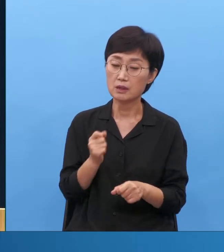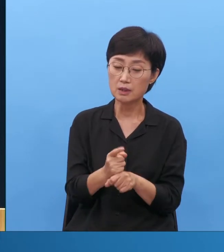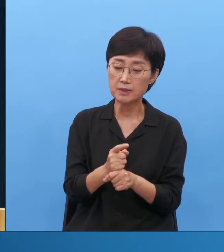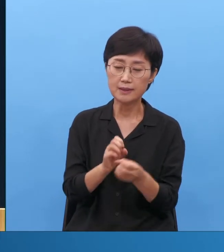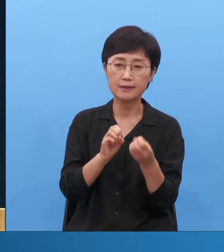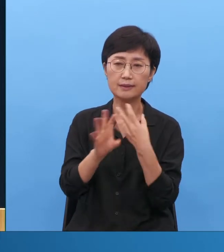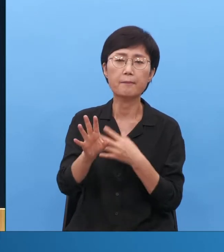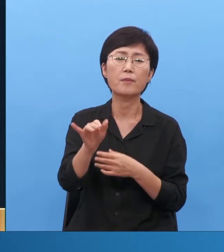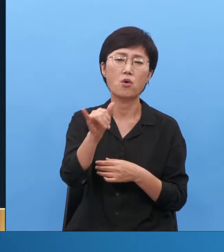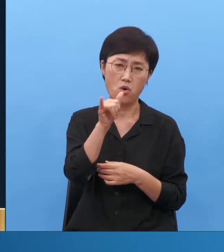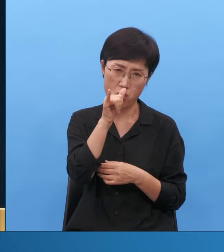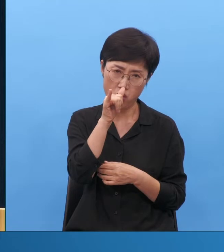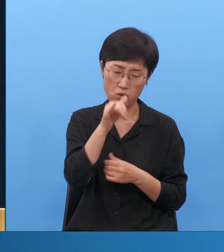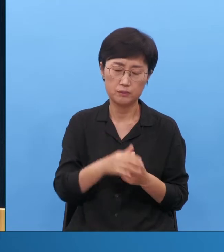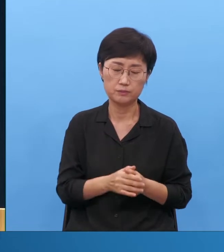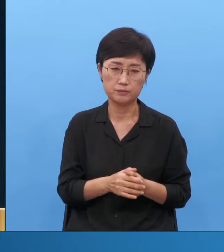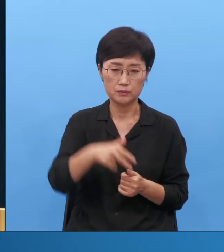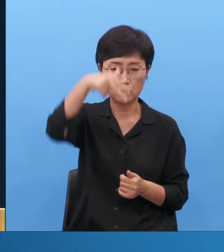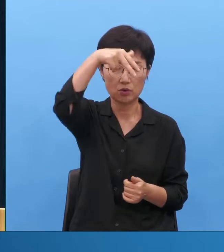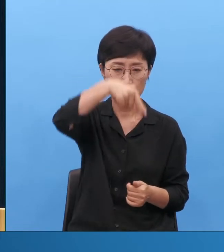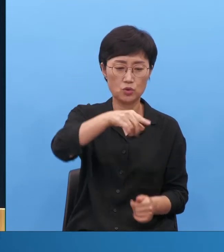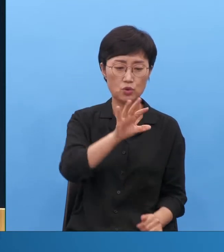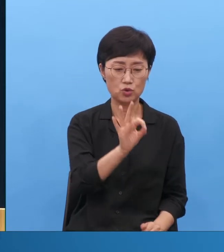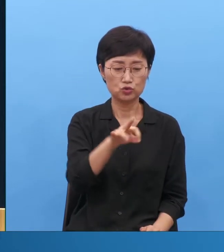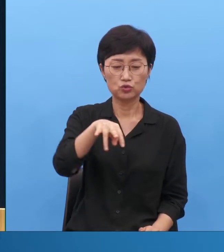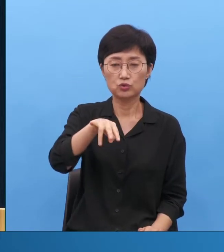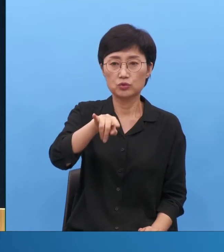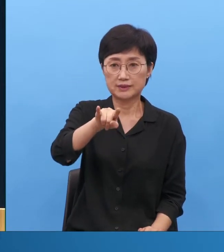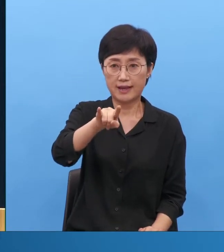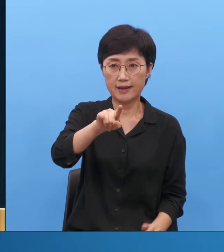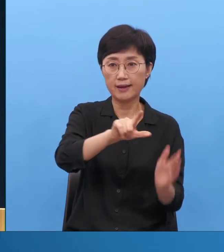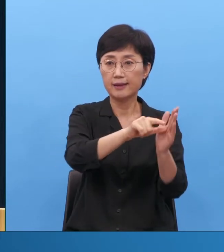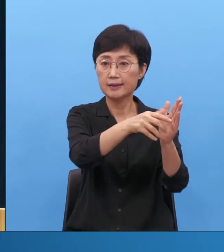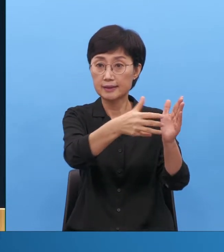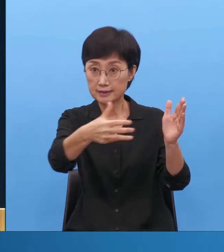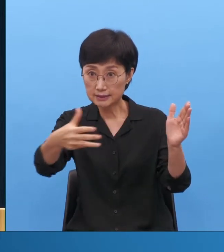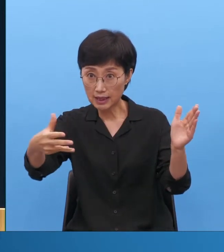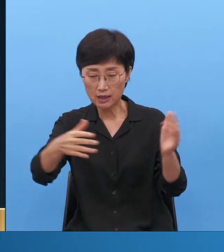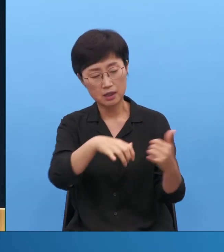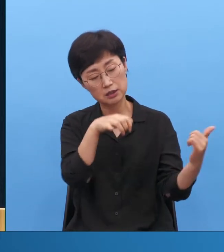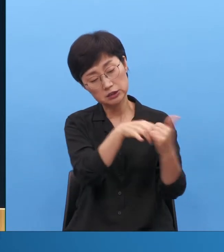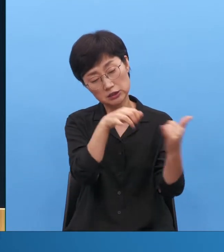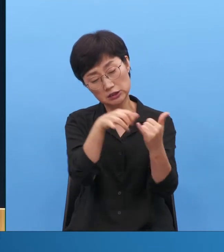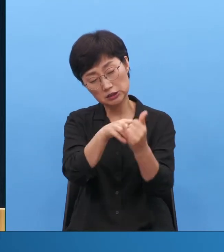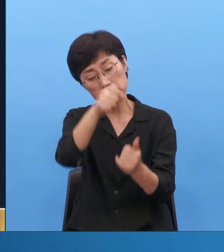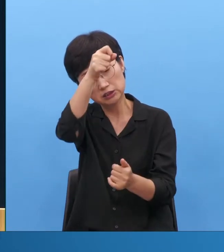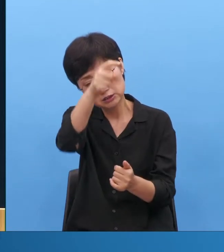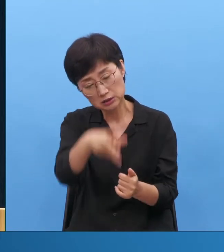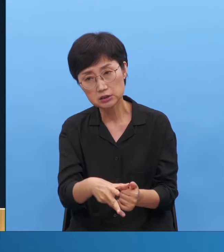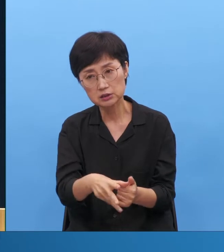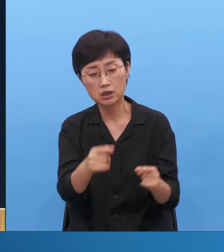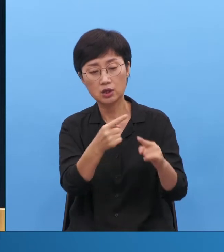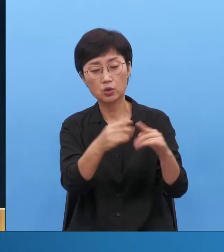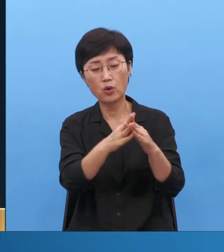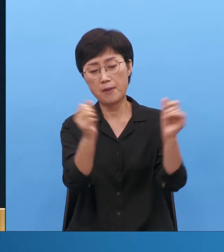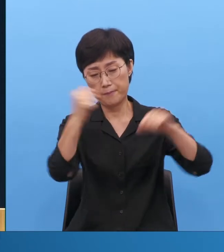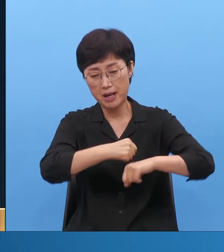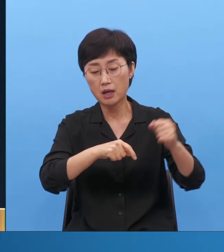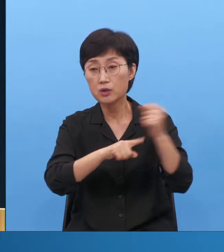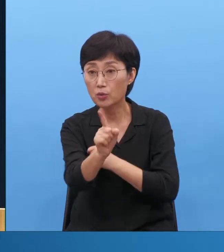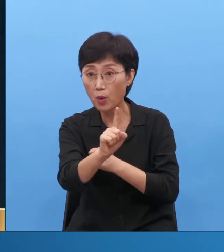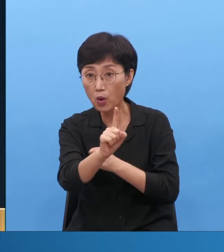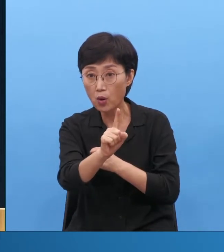is clear. 중세 시대 때 왜 그렇게 전쟁과 멸망과 교회 문제가 왔느냐? 그 사람들의 관심은 딴 데 있어요.